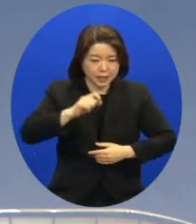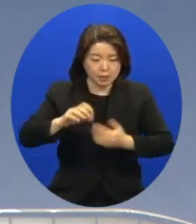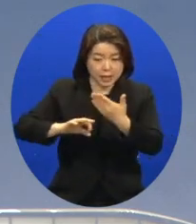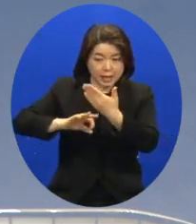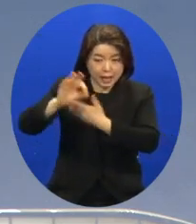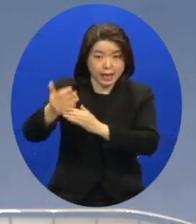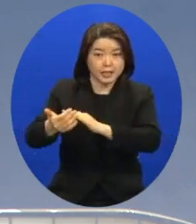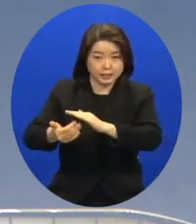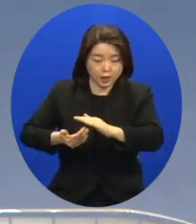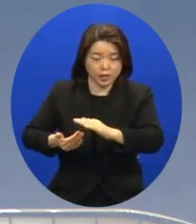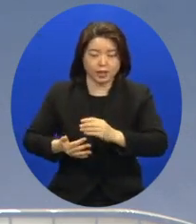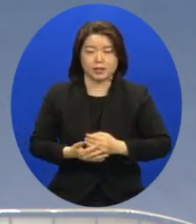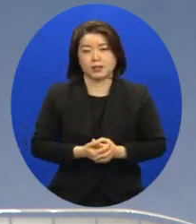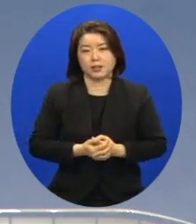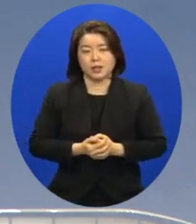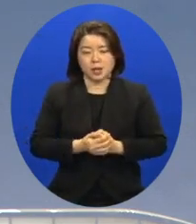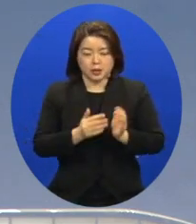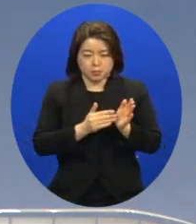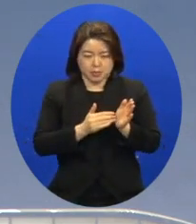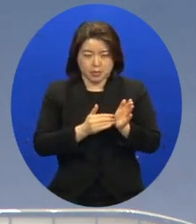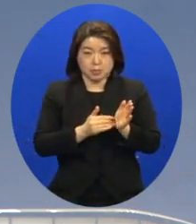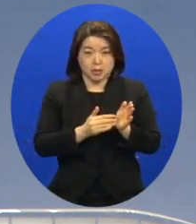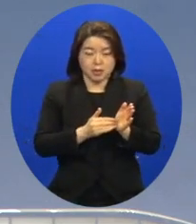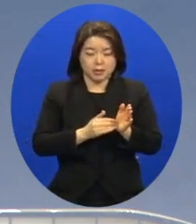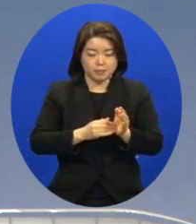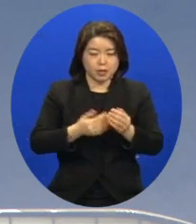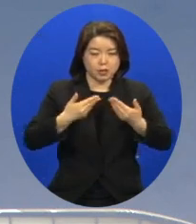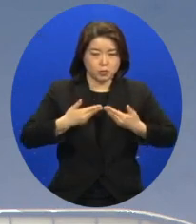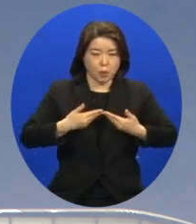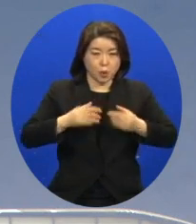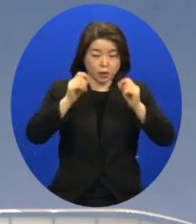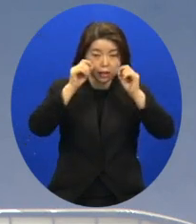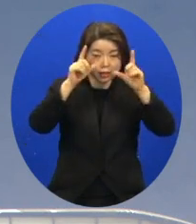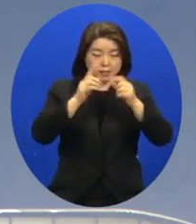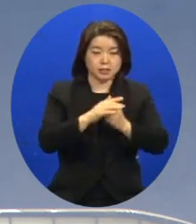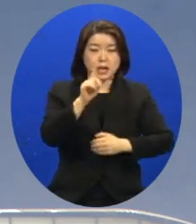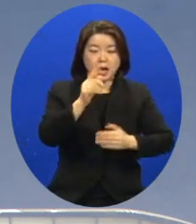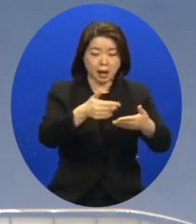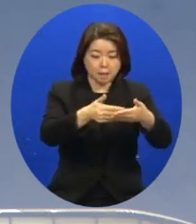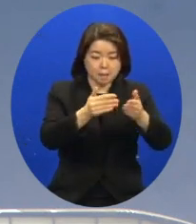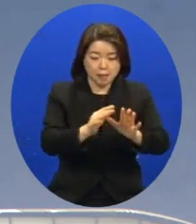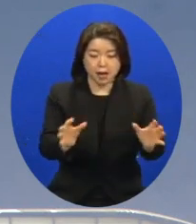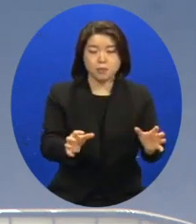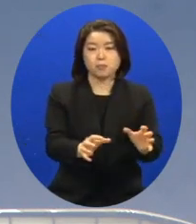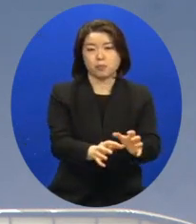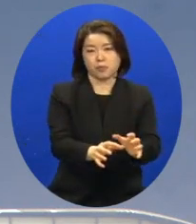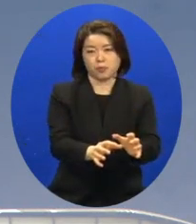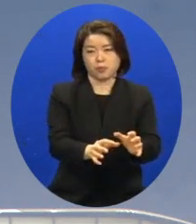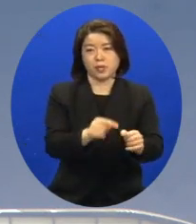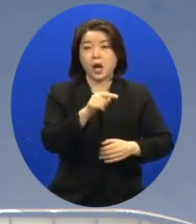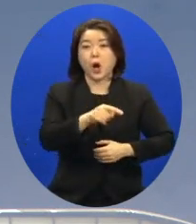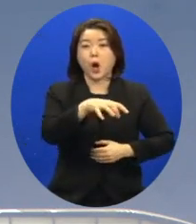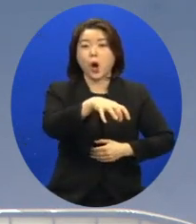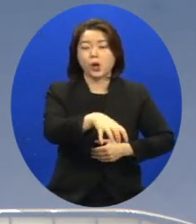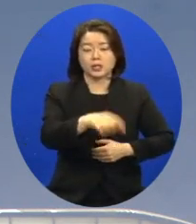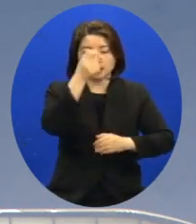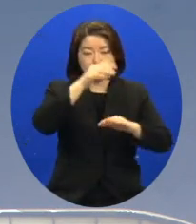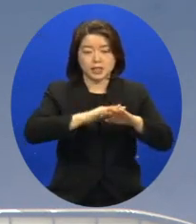전에 은밀하게 조용히 일어나서 한 방에 모이기로 했습니다. 거기서 예배를